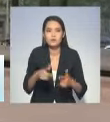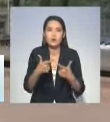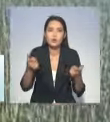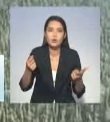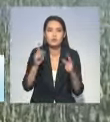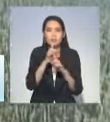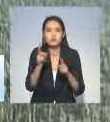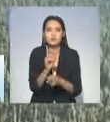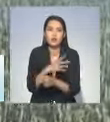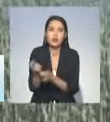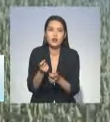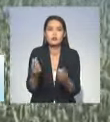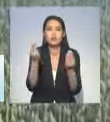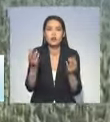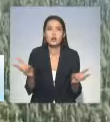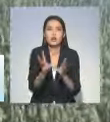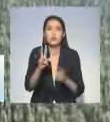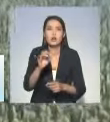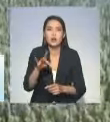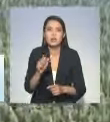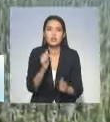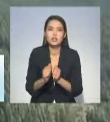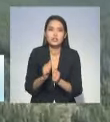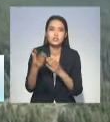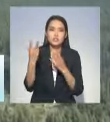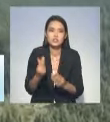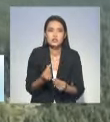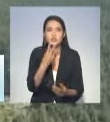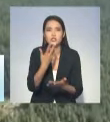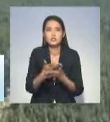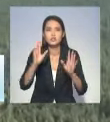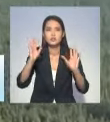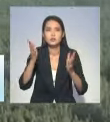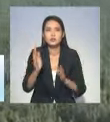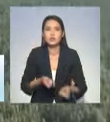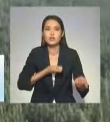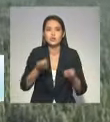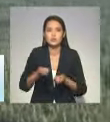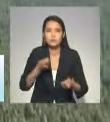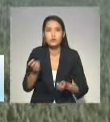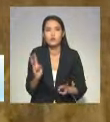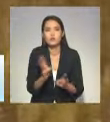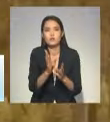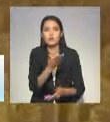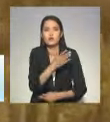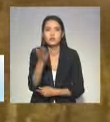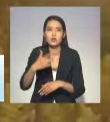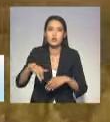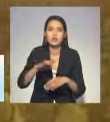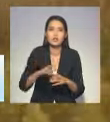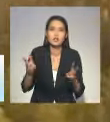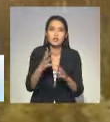замечательный снимок. Лесные пожары в Канаде не желают сдавать свои позиции. Ситуацию усугубляет сильный ветер и жара. Сейчас в стране